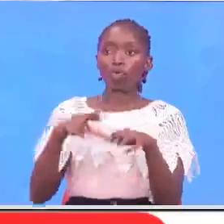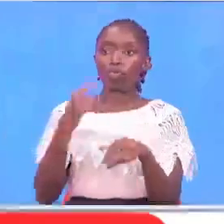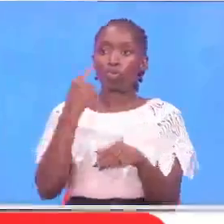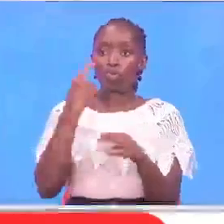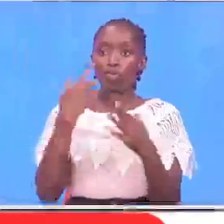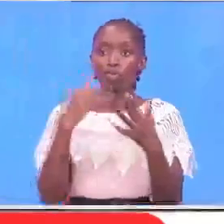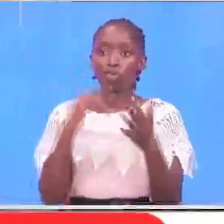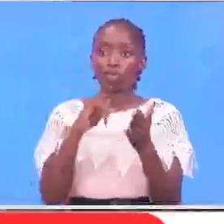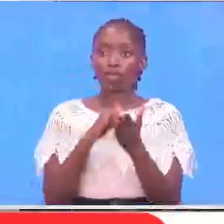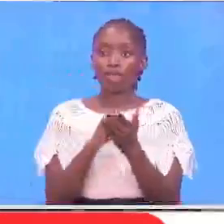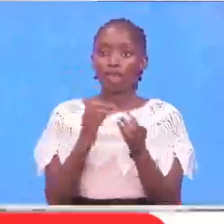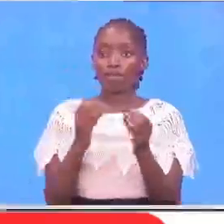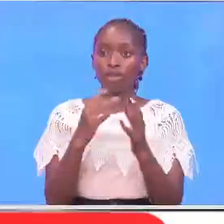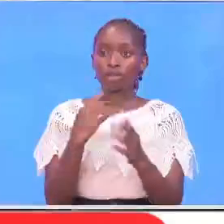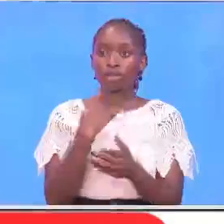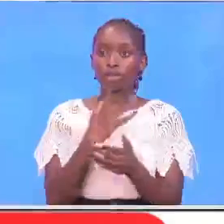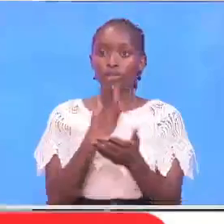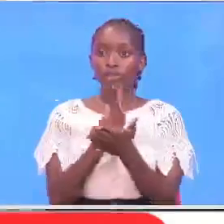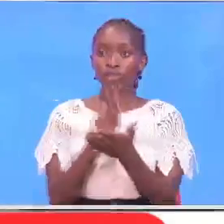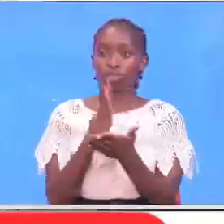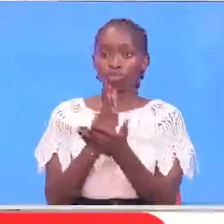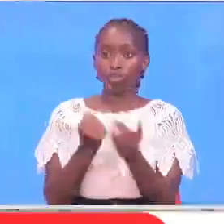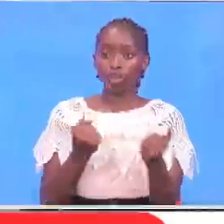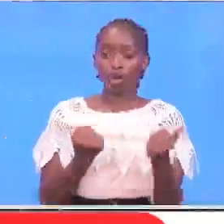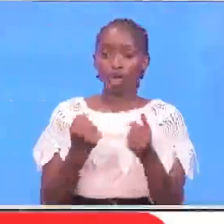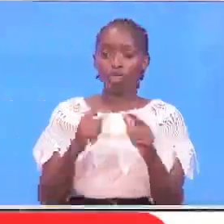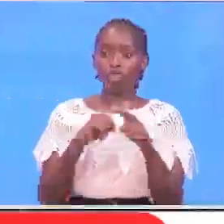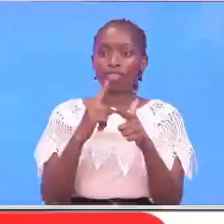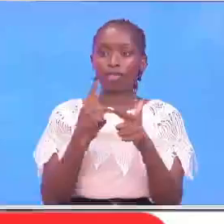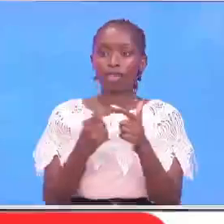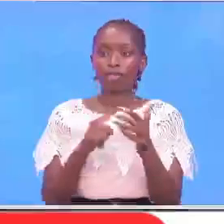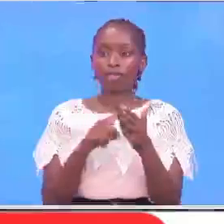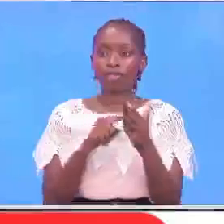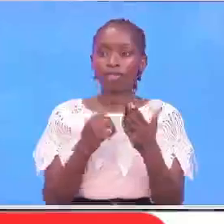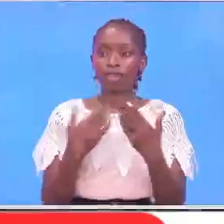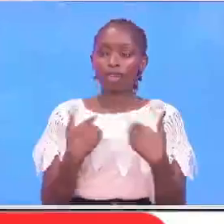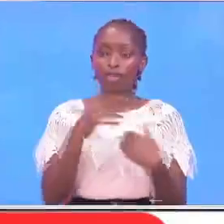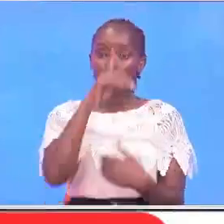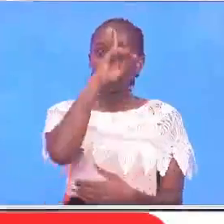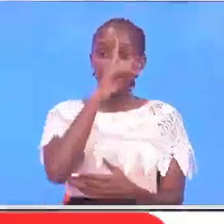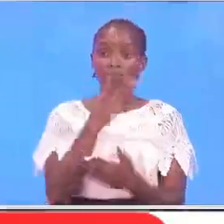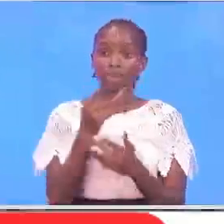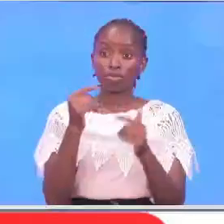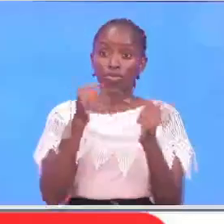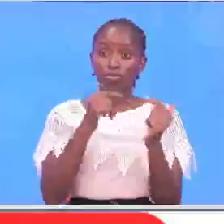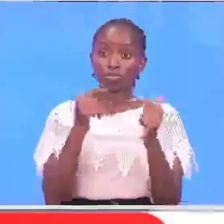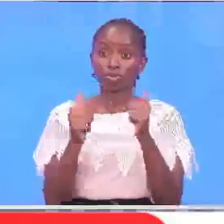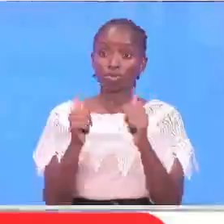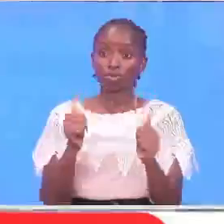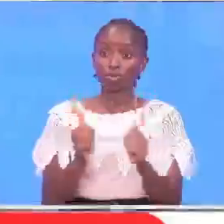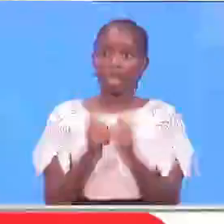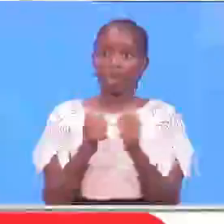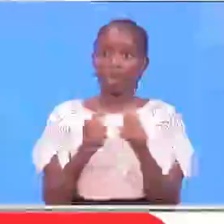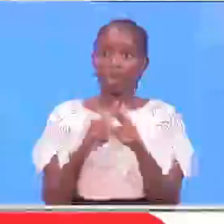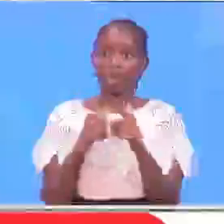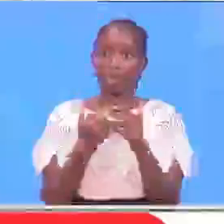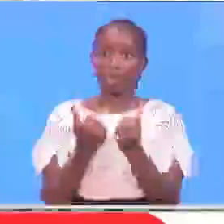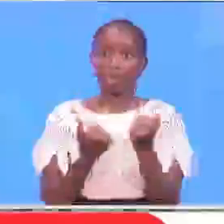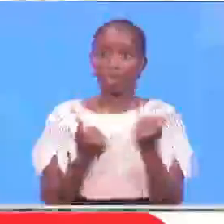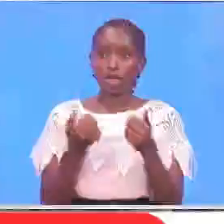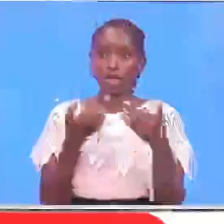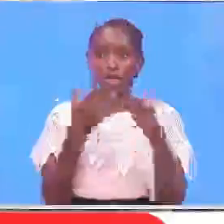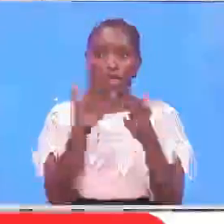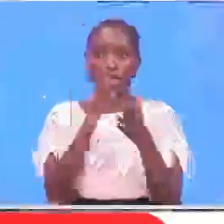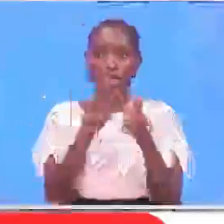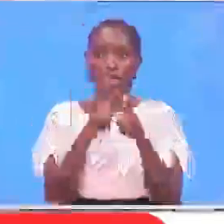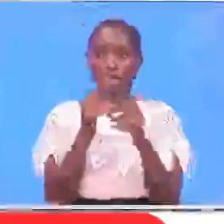trafiki ambao wanasimamisha magari. Hapa ndipo makabiliano makali yalizuka. Ilibidi gari lisimamishwe mbele yao, na